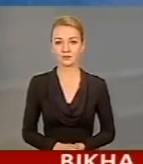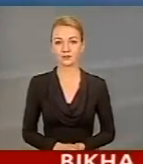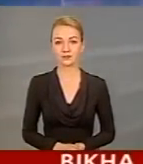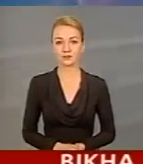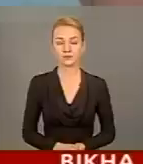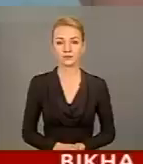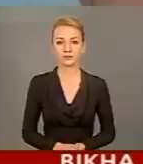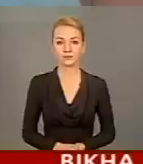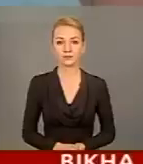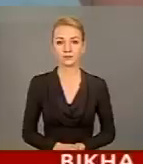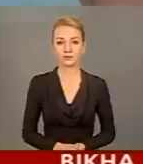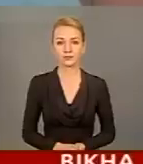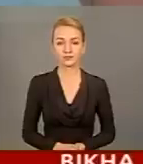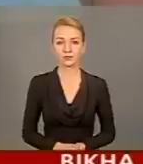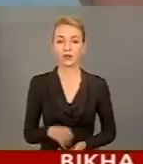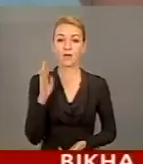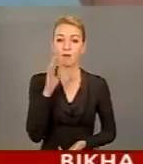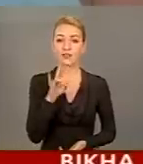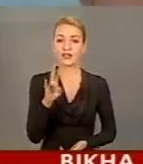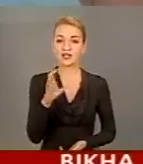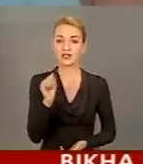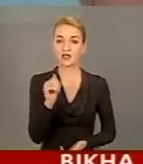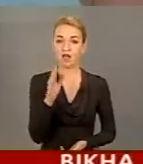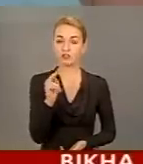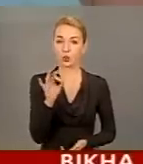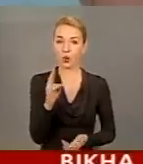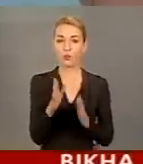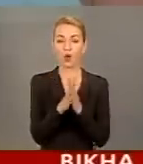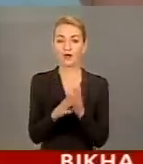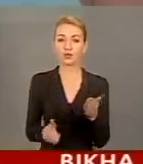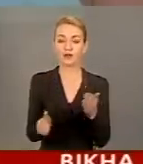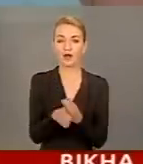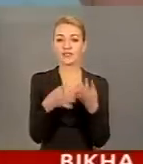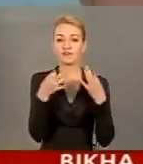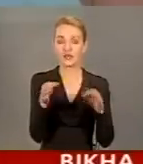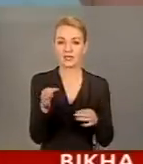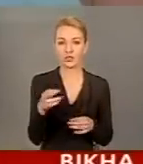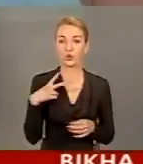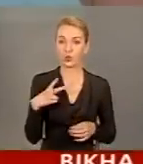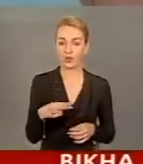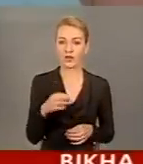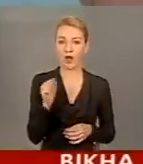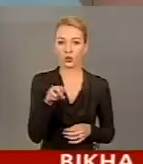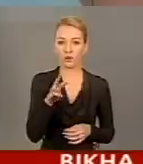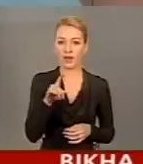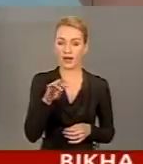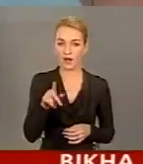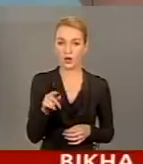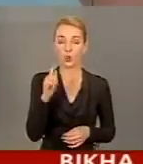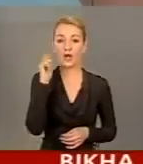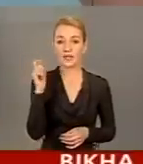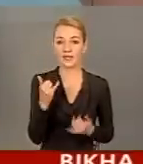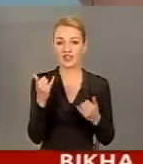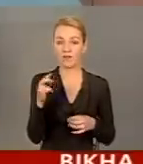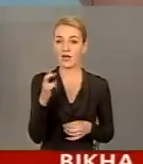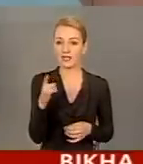«Вікна», СТБ. Мати Надії Савченко прохає посприяти у звільненні її доньки Ангелу Меркель. Українка нині в Берліні разом